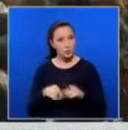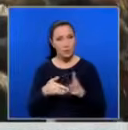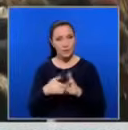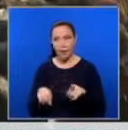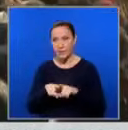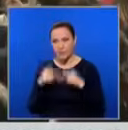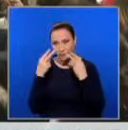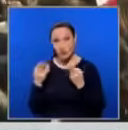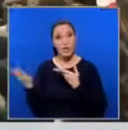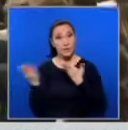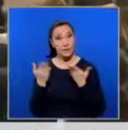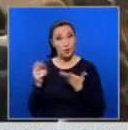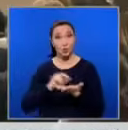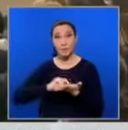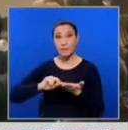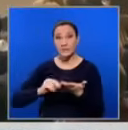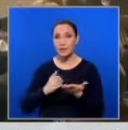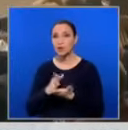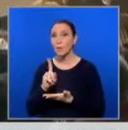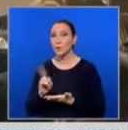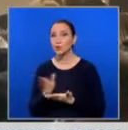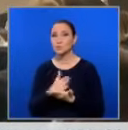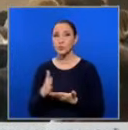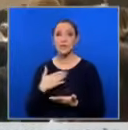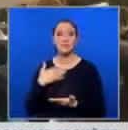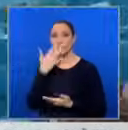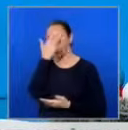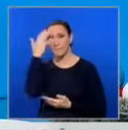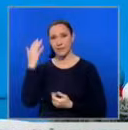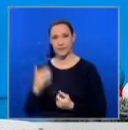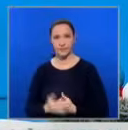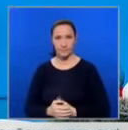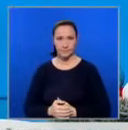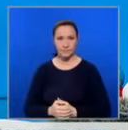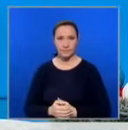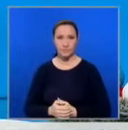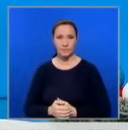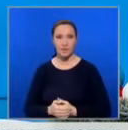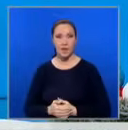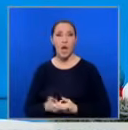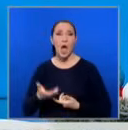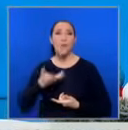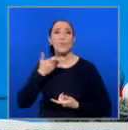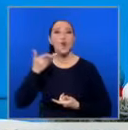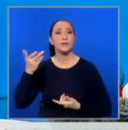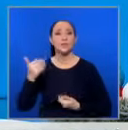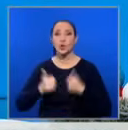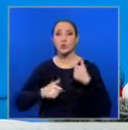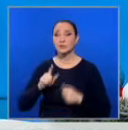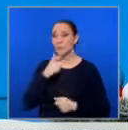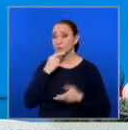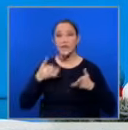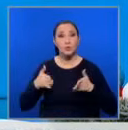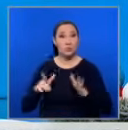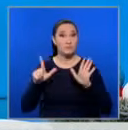литературата, писането и начина, по който споделят своите мисли. А поетичният конкурс «Непознати улици» за